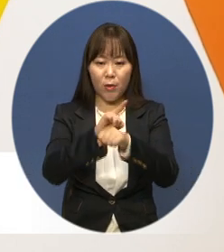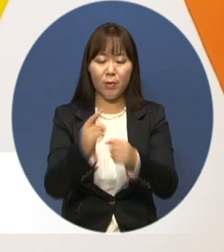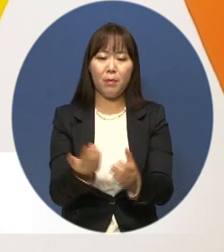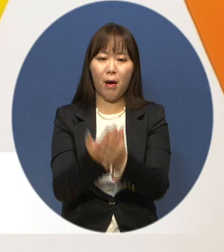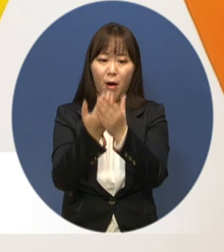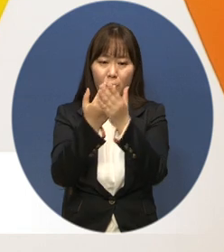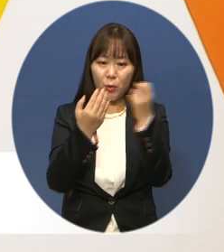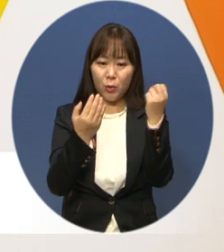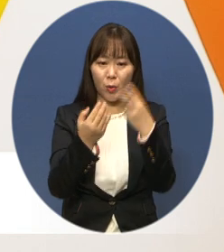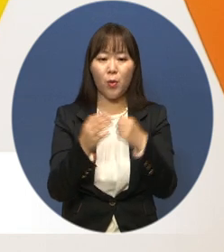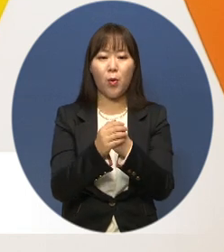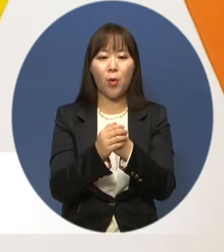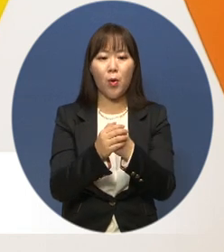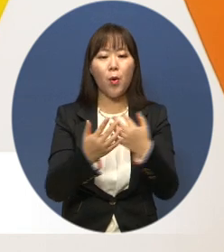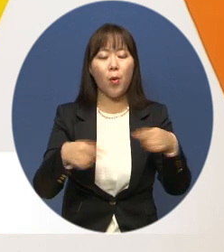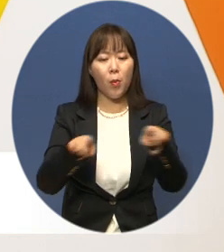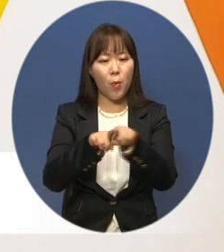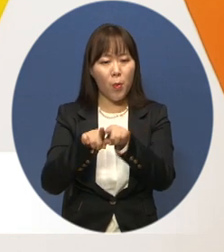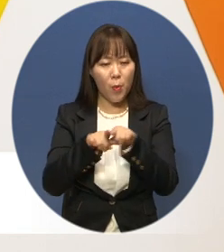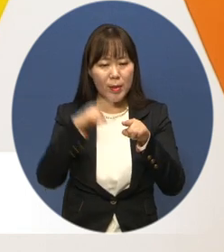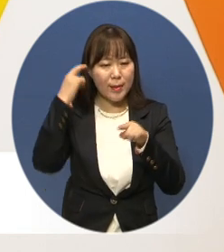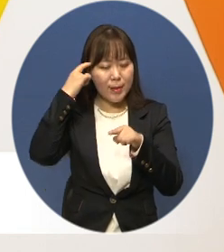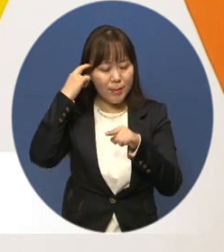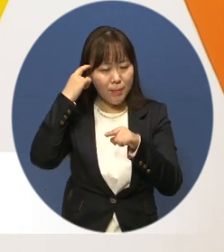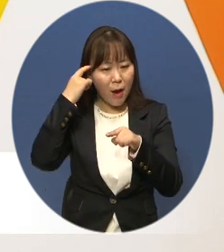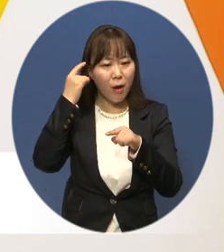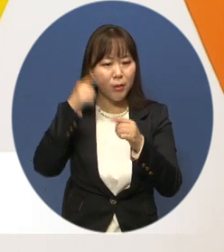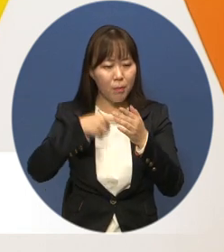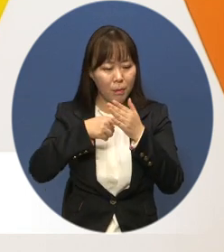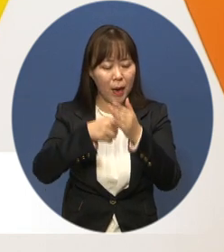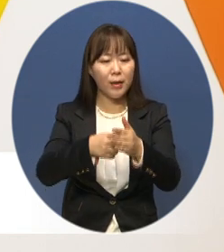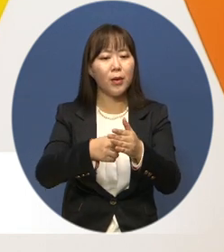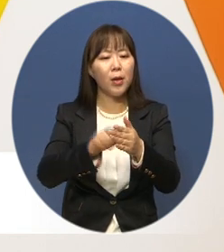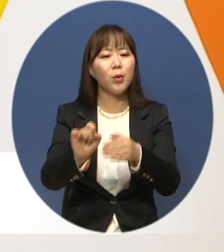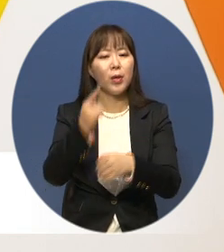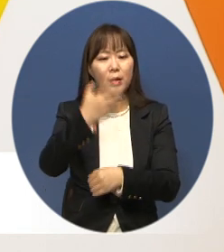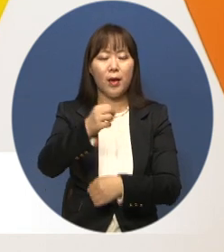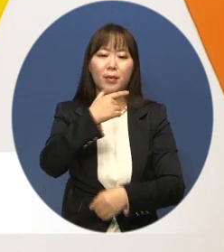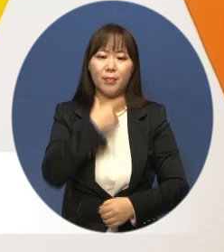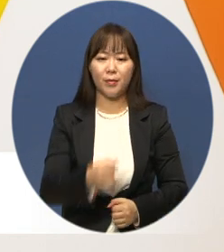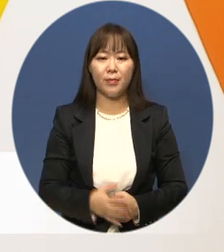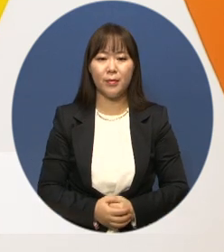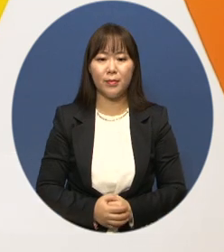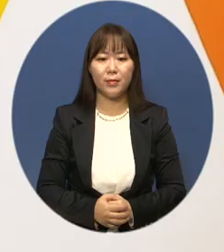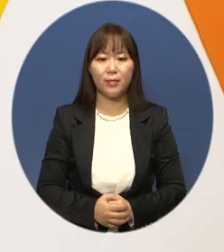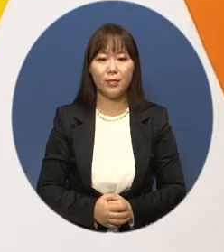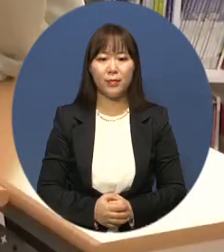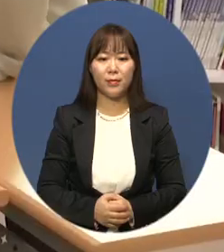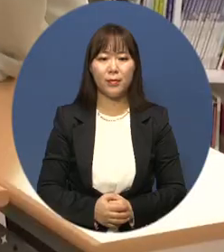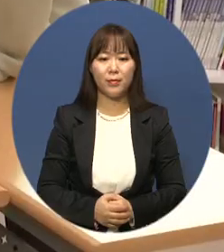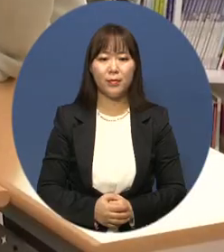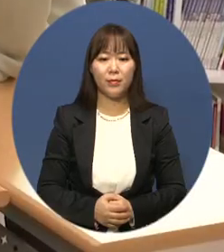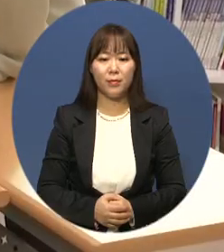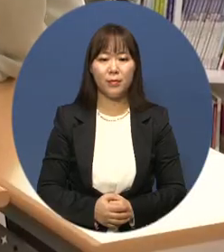인성을 키우고 공동체 의식을 키우고 나갈 수 있는 그런 계기가 됐으면 하는 바람입니다.